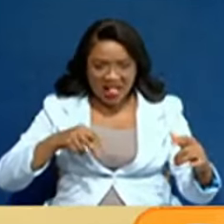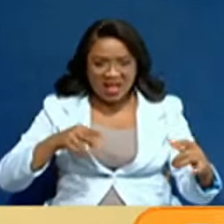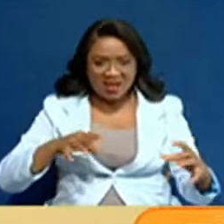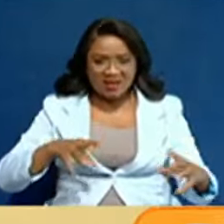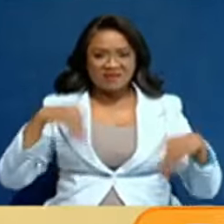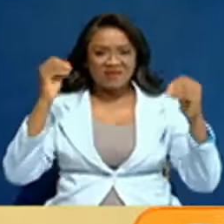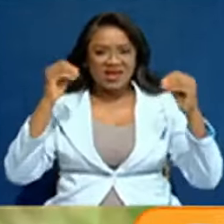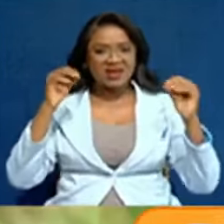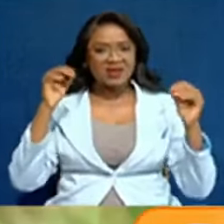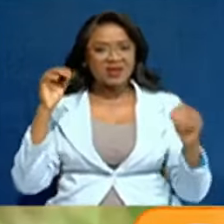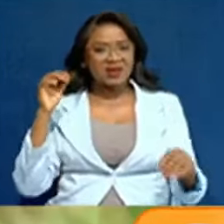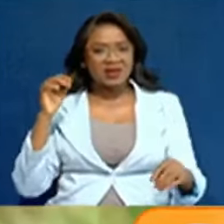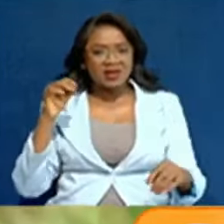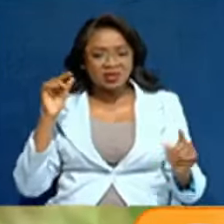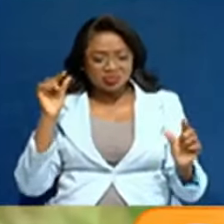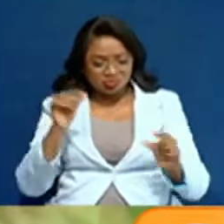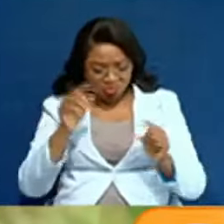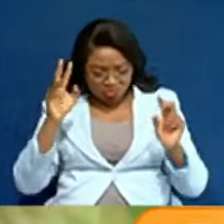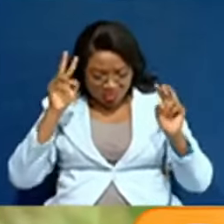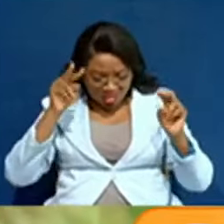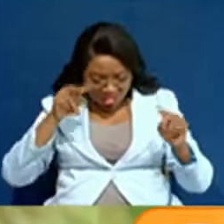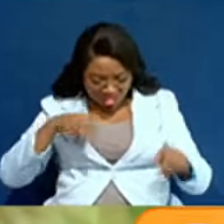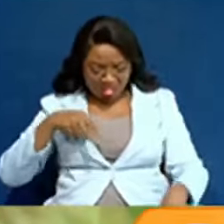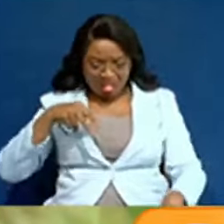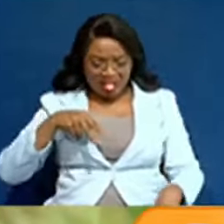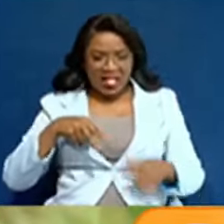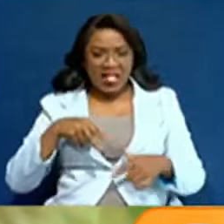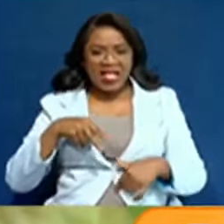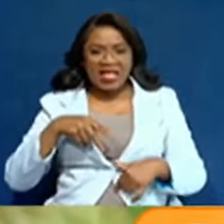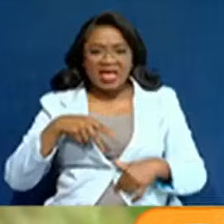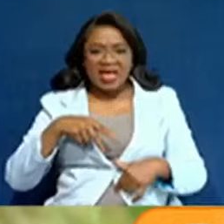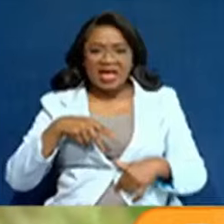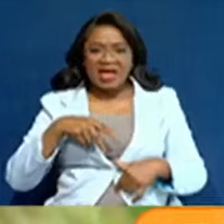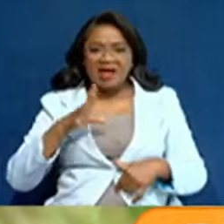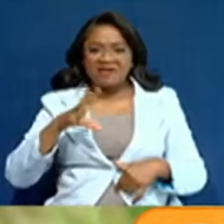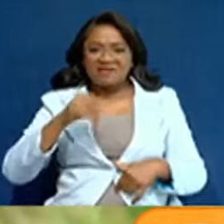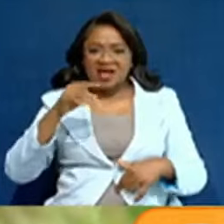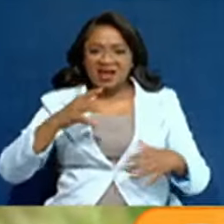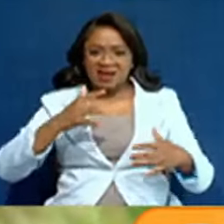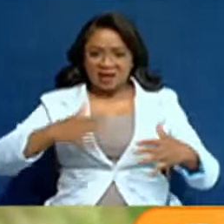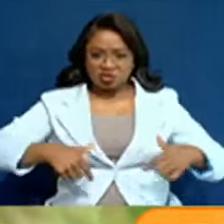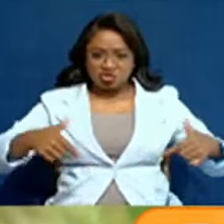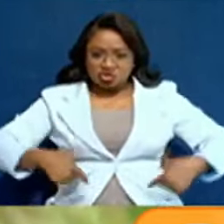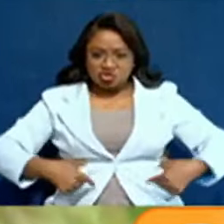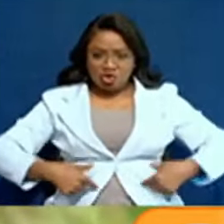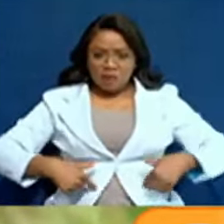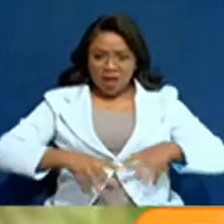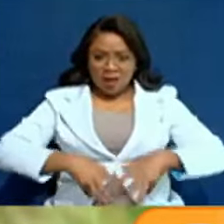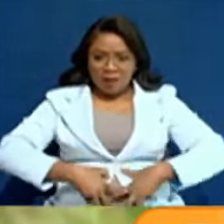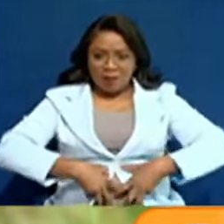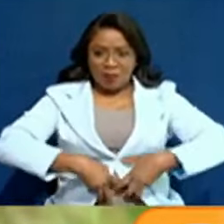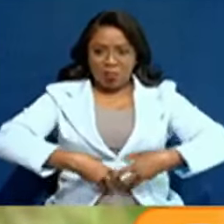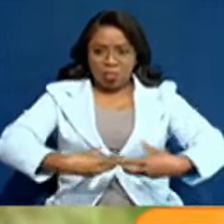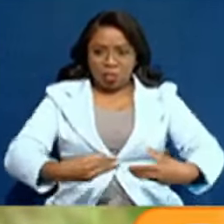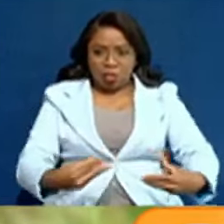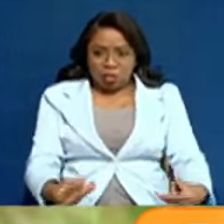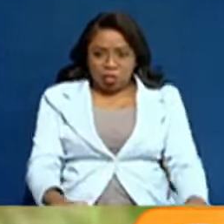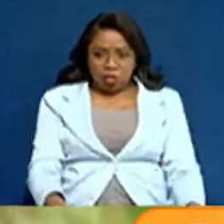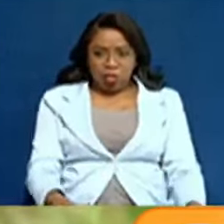badly injured he was. Kidogo kidogo. Kuinua tena ndo naona matumbo imeanza kutoa.